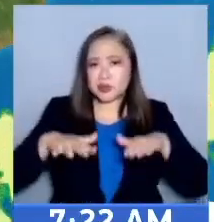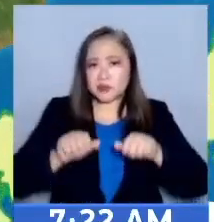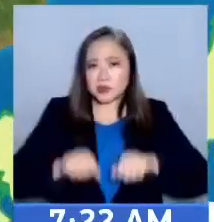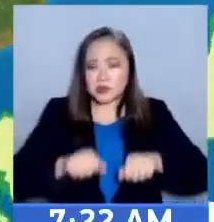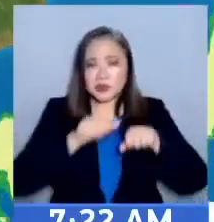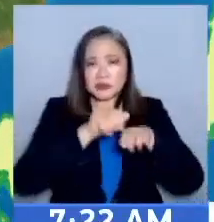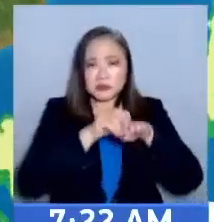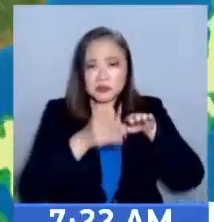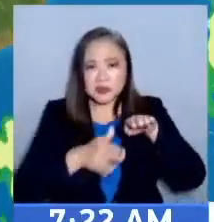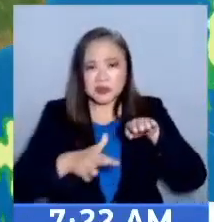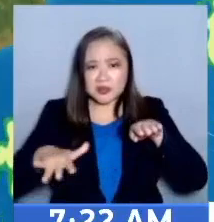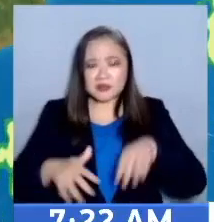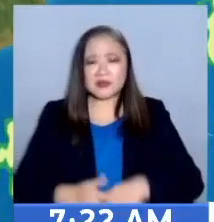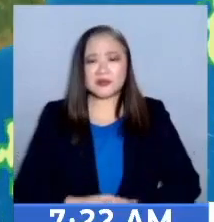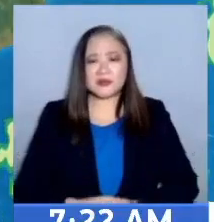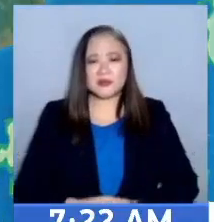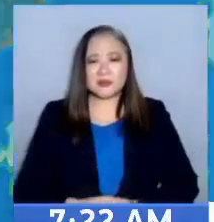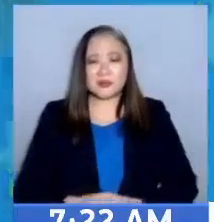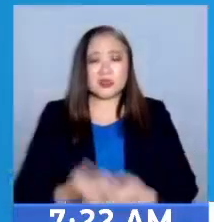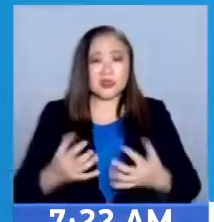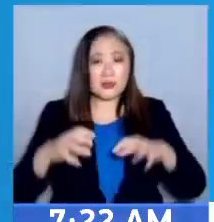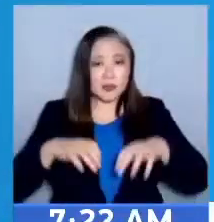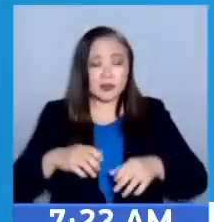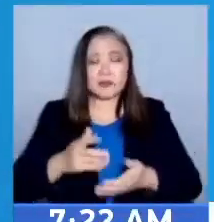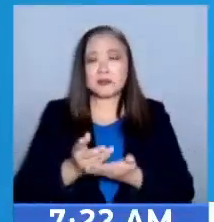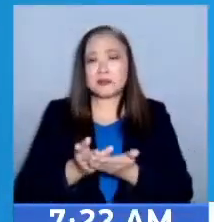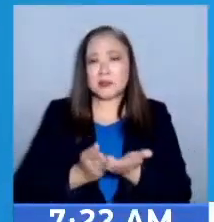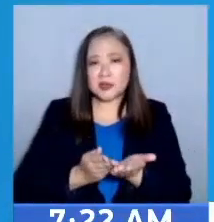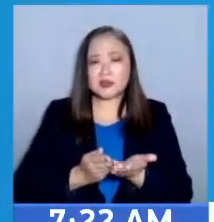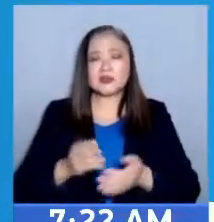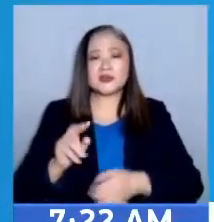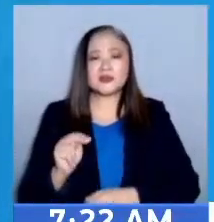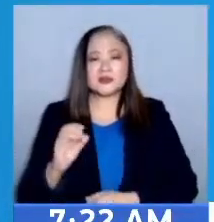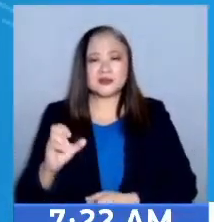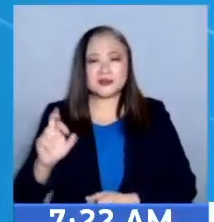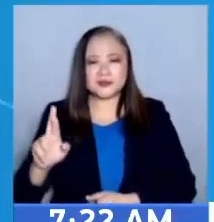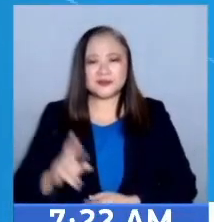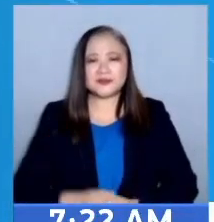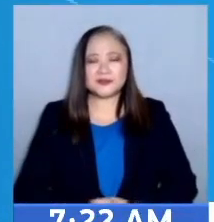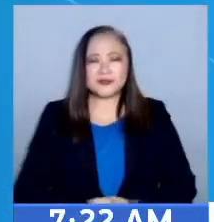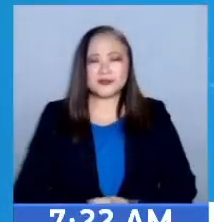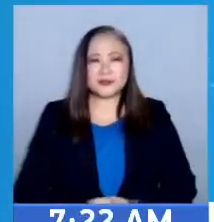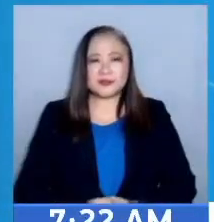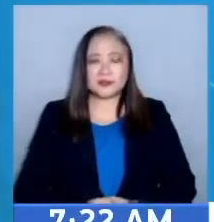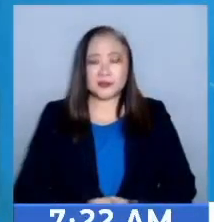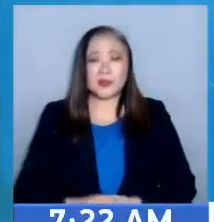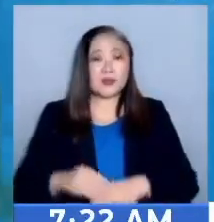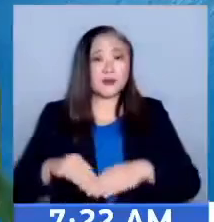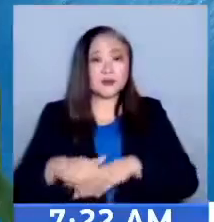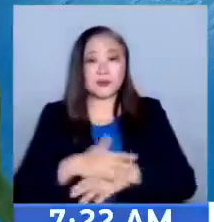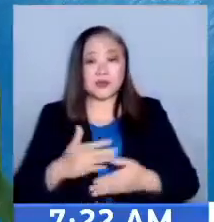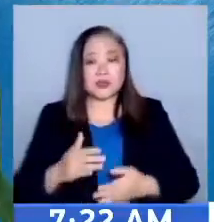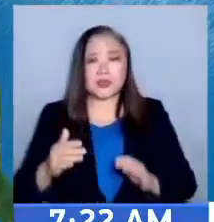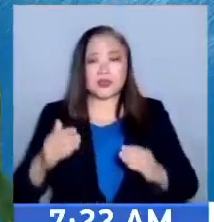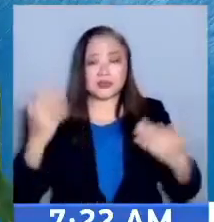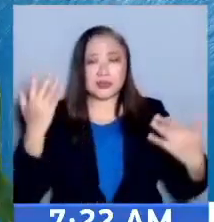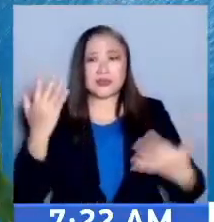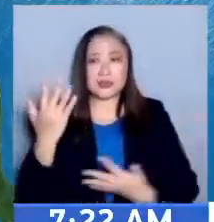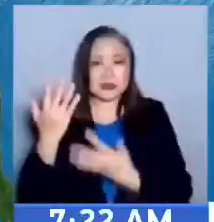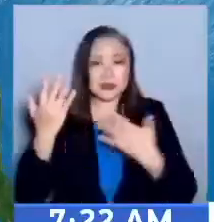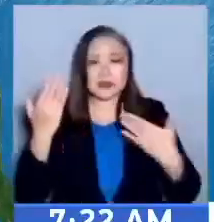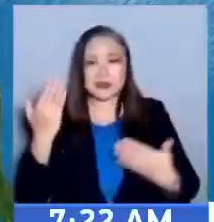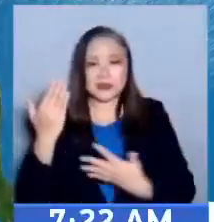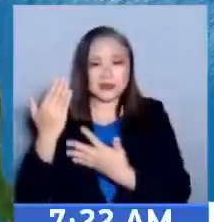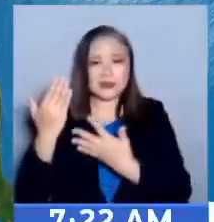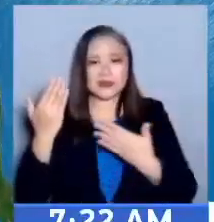Posible muli ang ulan ngayong araw sa ilang bahagi ng Metro Manila. Ayon sa PAGASA, apektado ng easterlies ang eastern section ng bansa habang